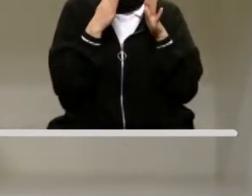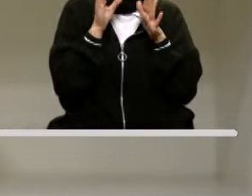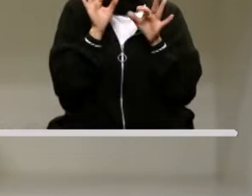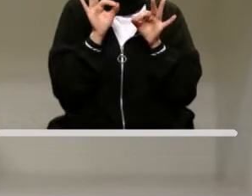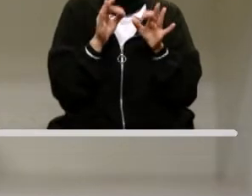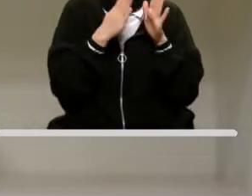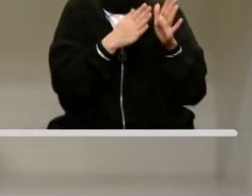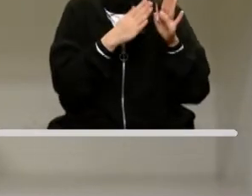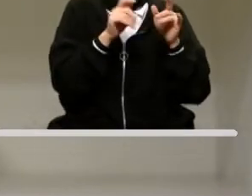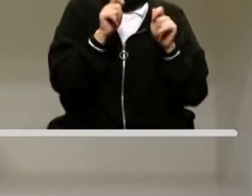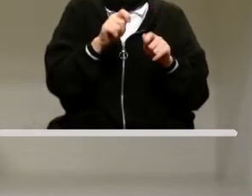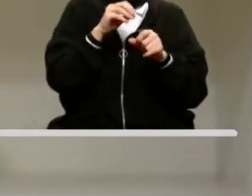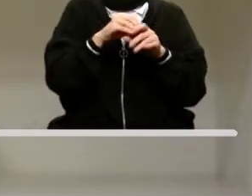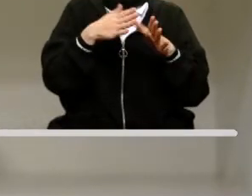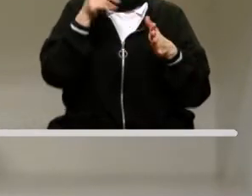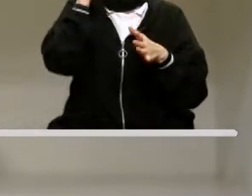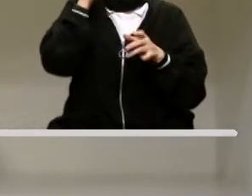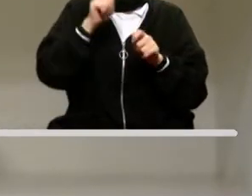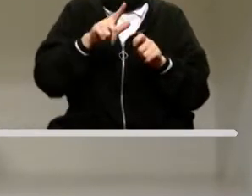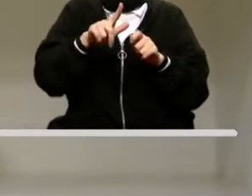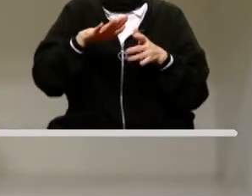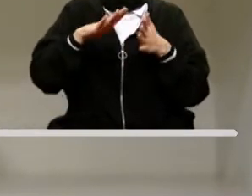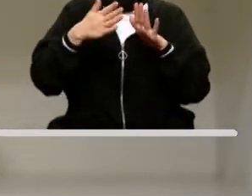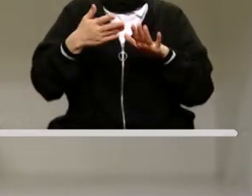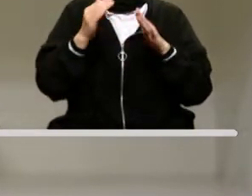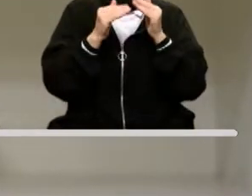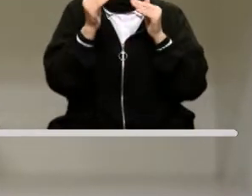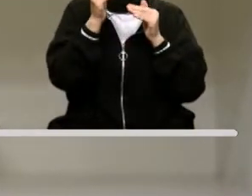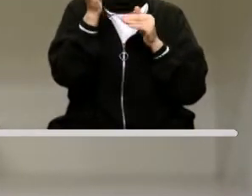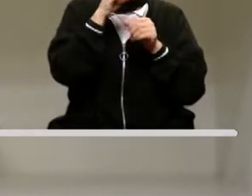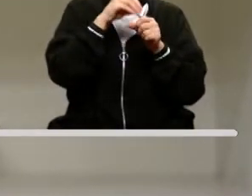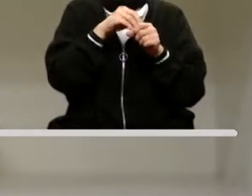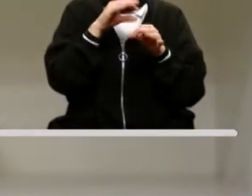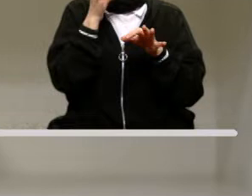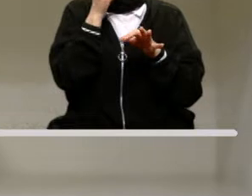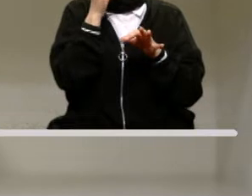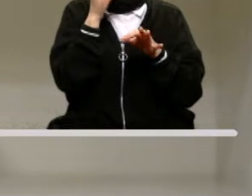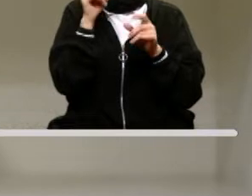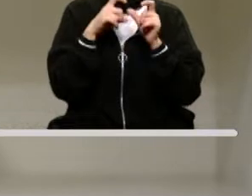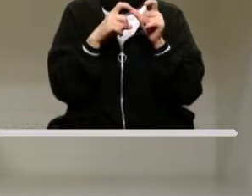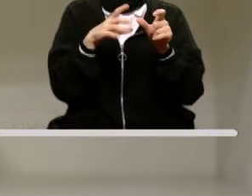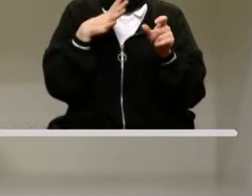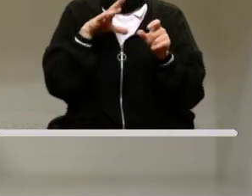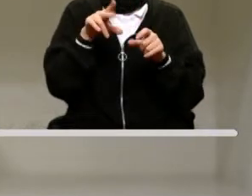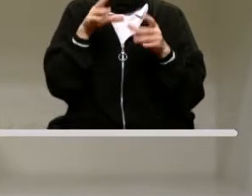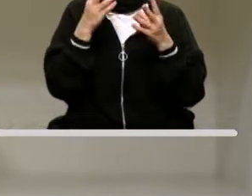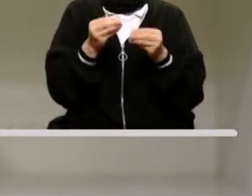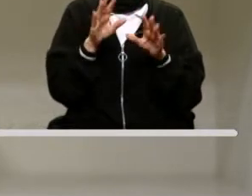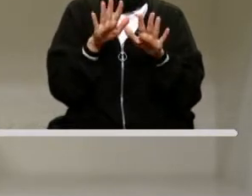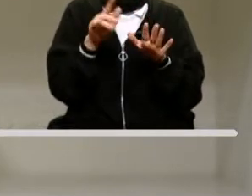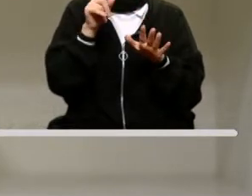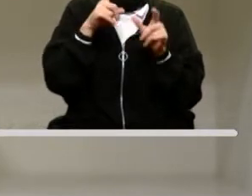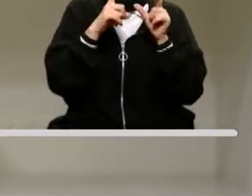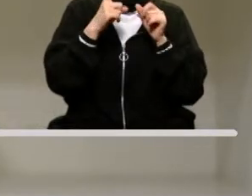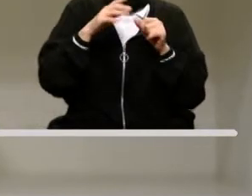neye dikkat etmeliler? Ya da geliştirmek için benzer soruyorum gibi oldu ama şunu kastetmeye çalışıyorum. Şimdi bir çocuğun soru